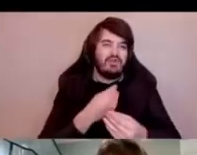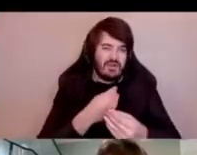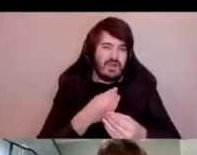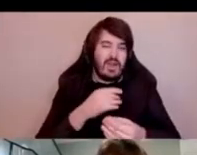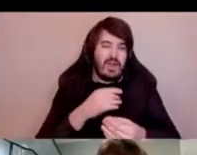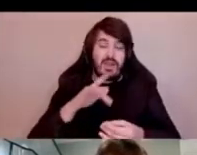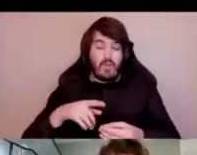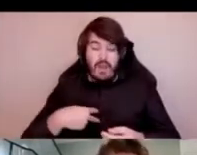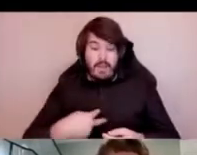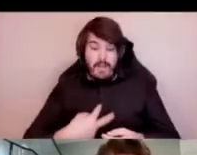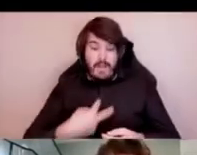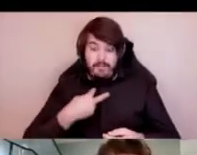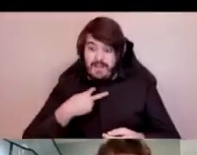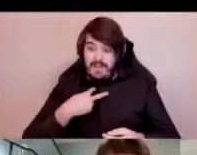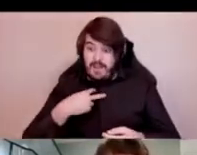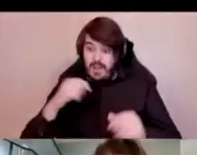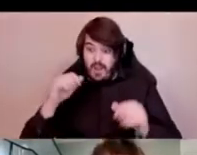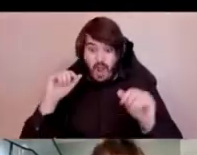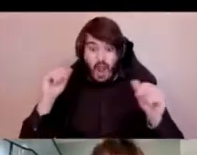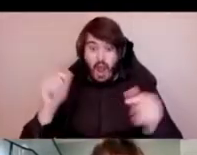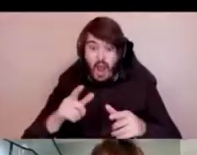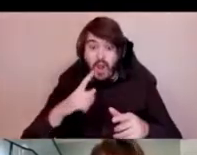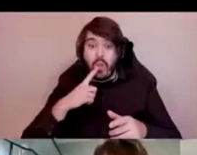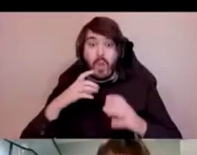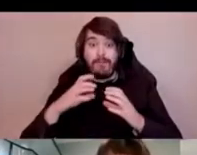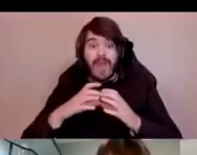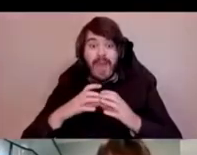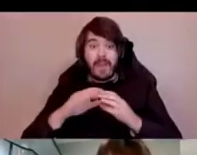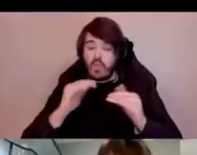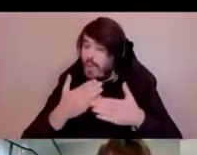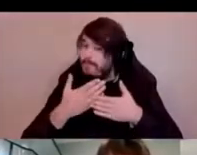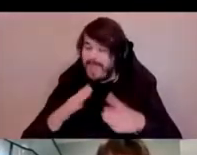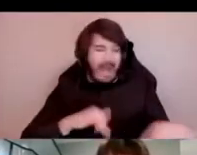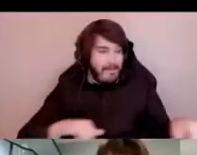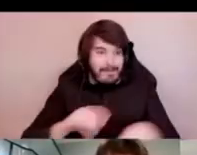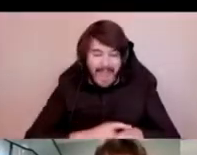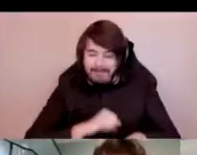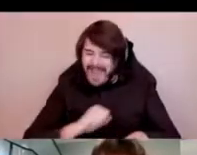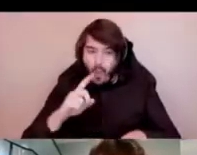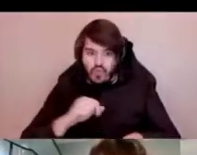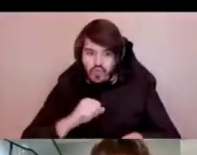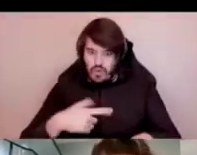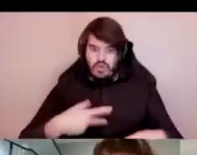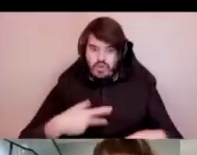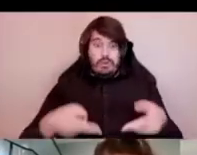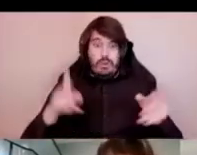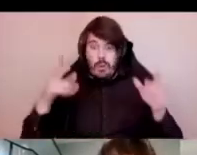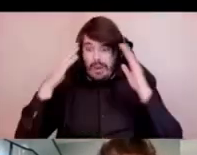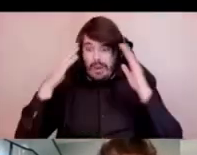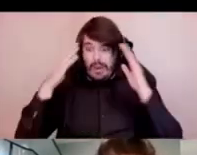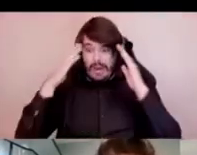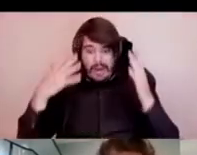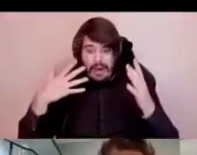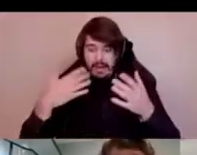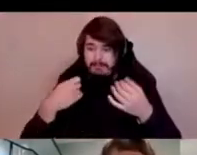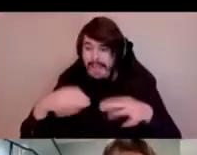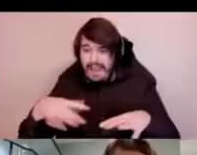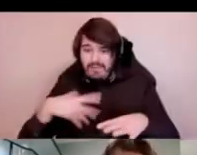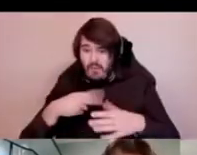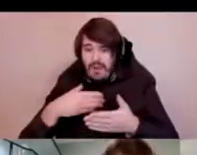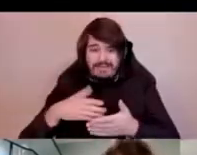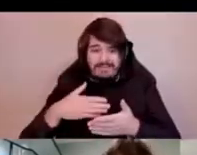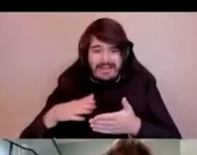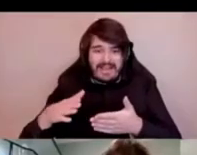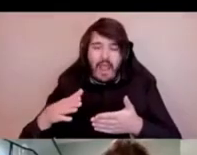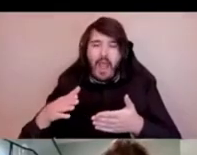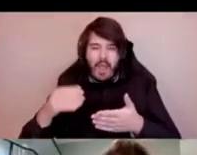un peu mal pris, puis là, tout avoir nos tomates en même temps, tout avoir nos légumes en même temps, puis peut-être en perdre, que ça se gaspille. Alors,